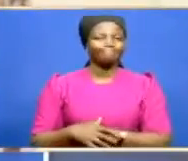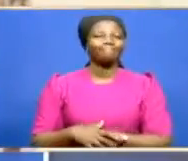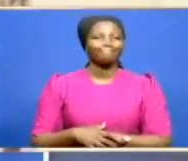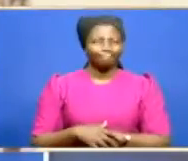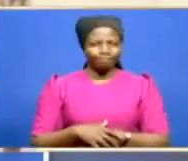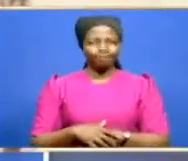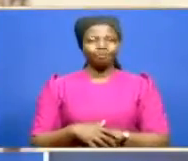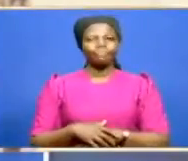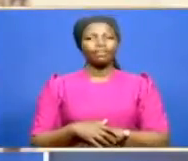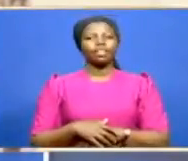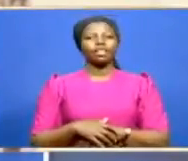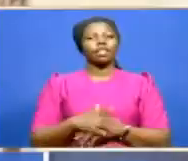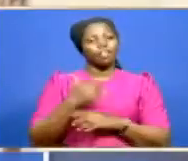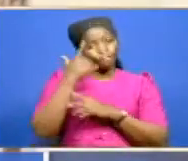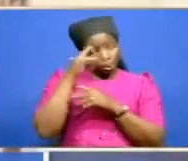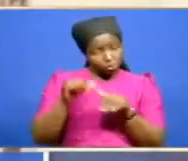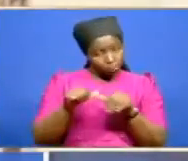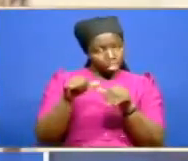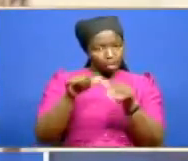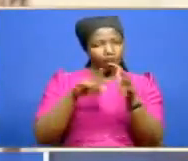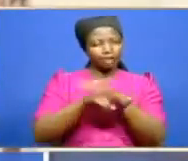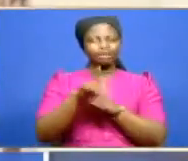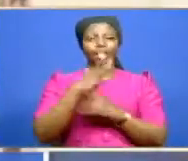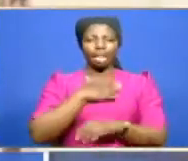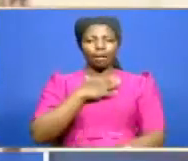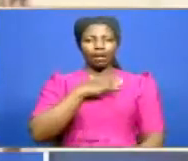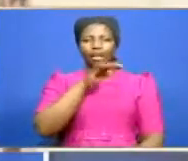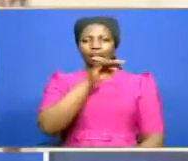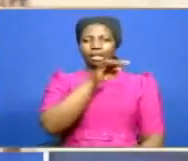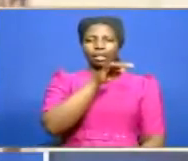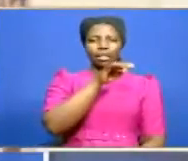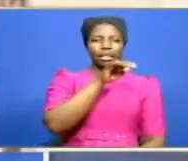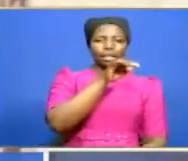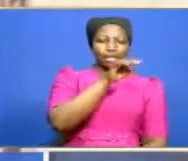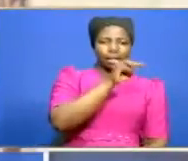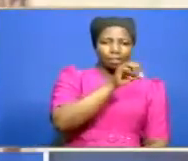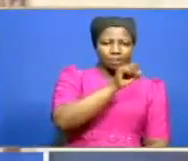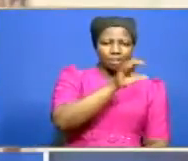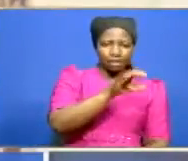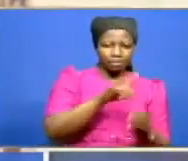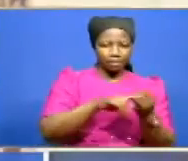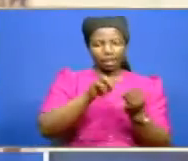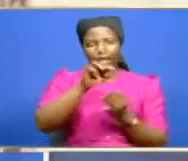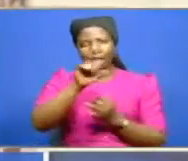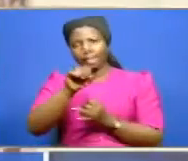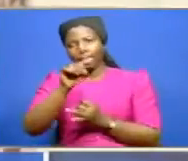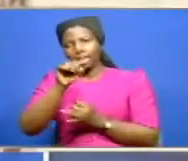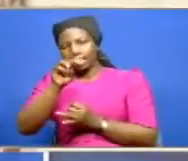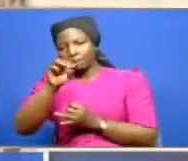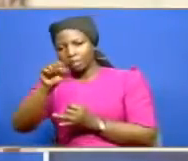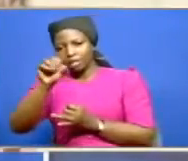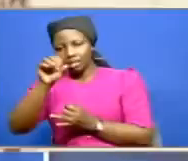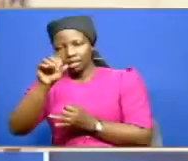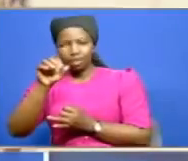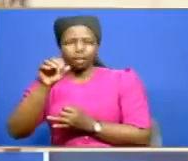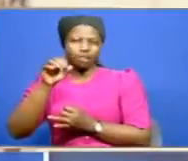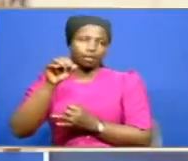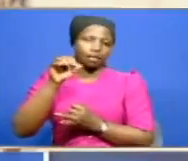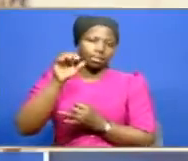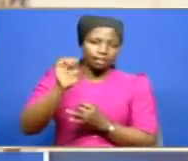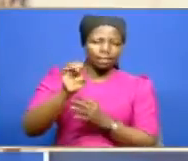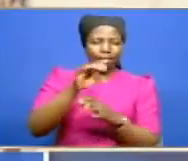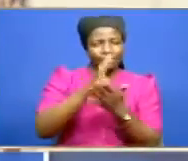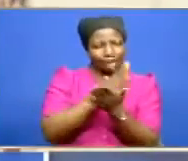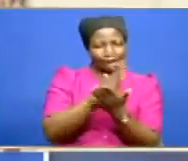Fostering agility within our MSME sector will be instrumental in our